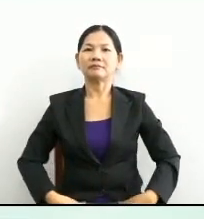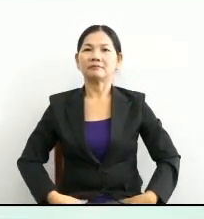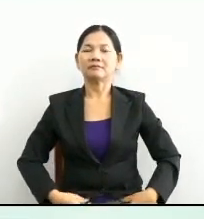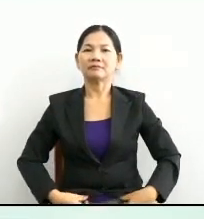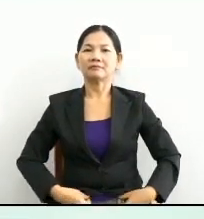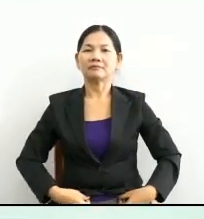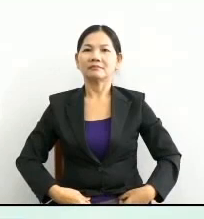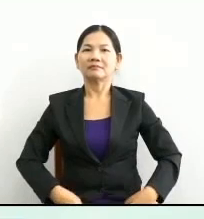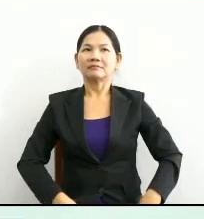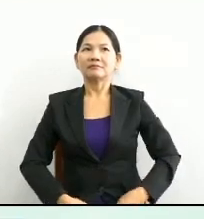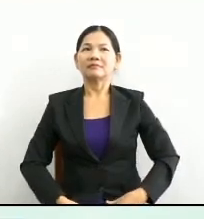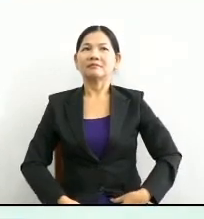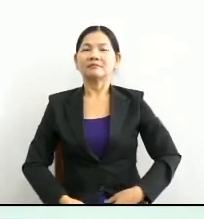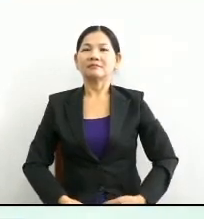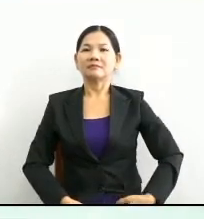phía ấy con